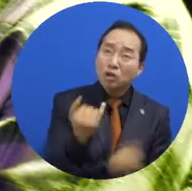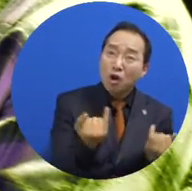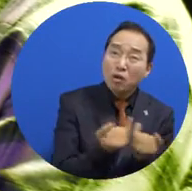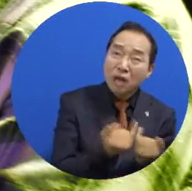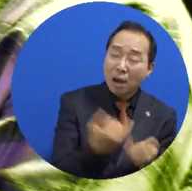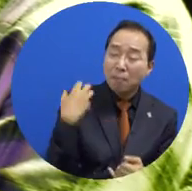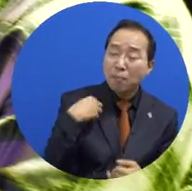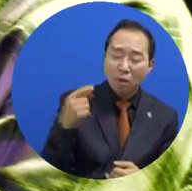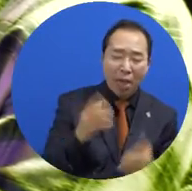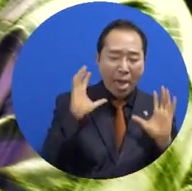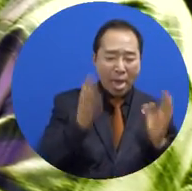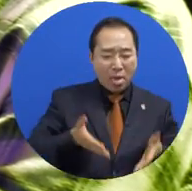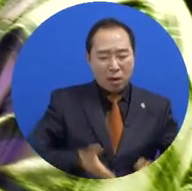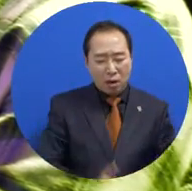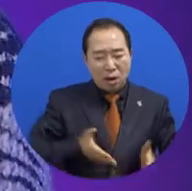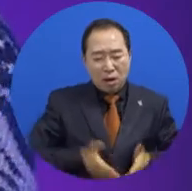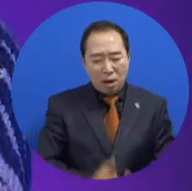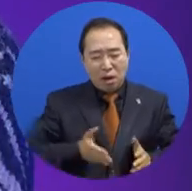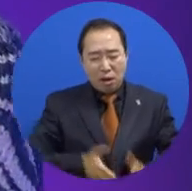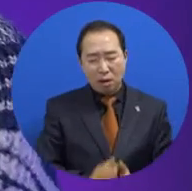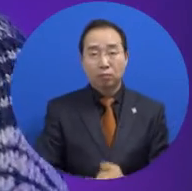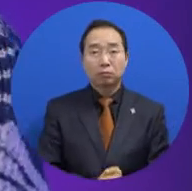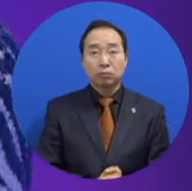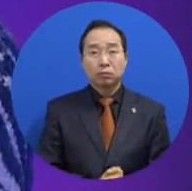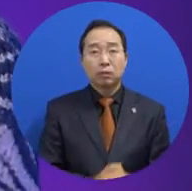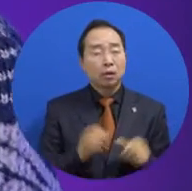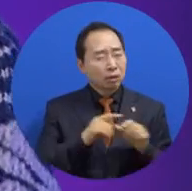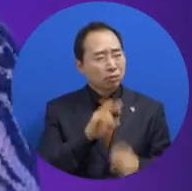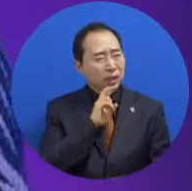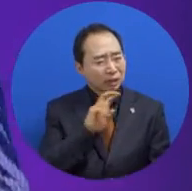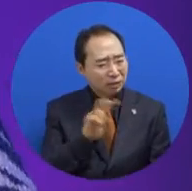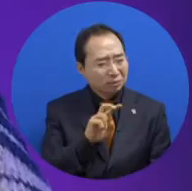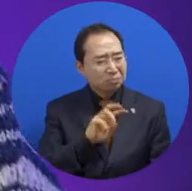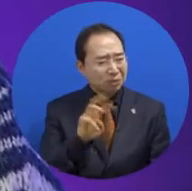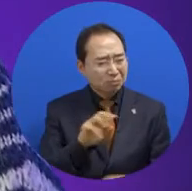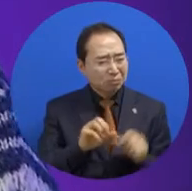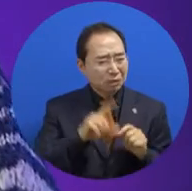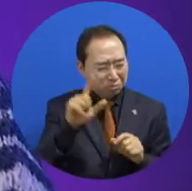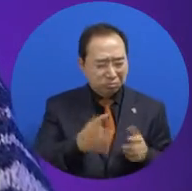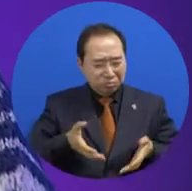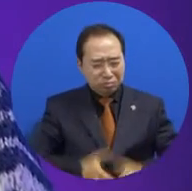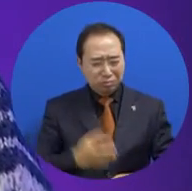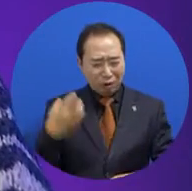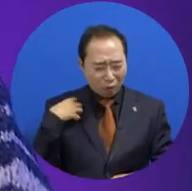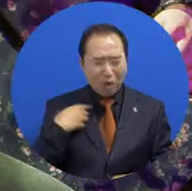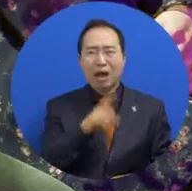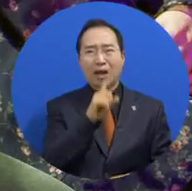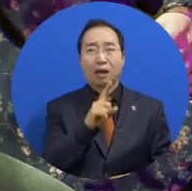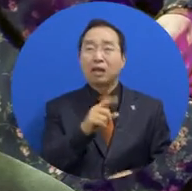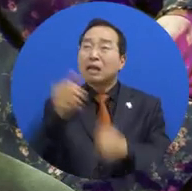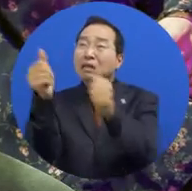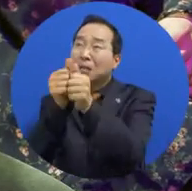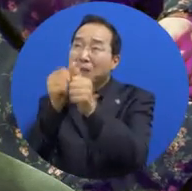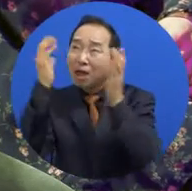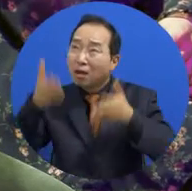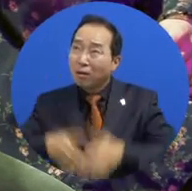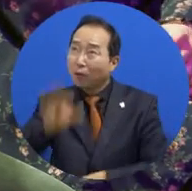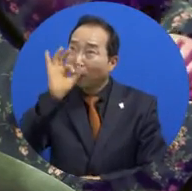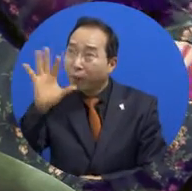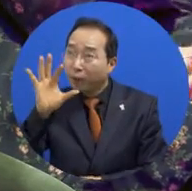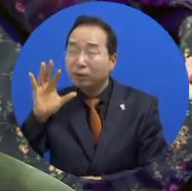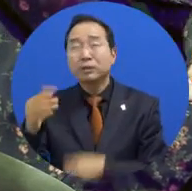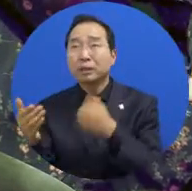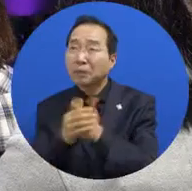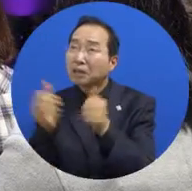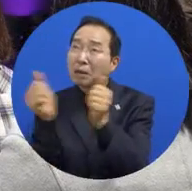굉장히 많이 낳았어요. 아이 낳는 일이 가임기 때는 거의 대부분 여성의 일이었잖아요. 남성들은 아이를 못 낳기